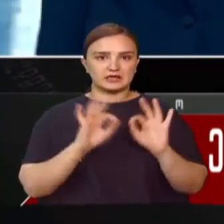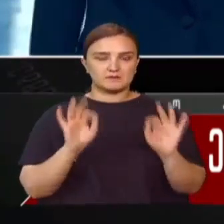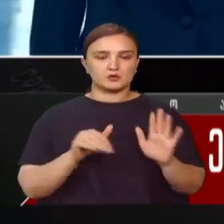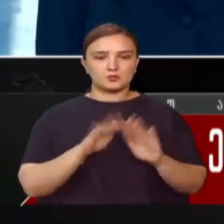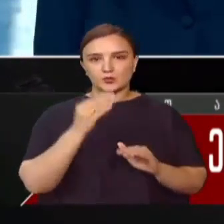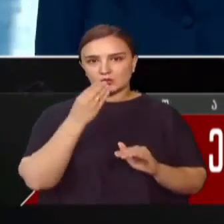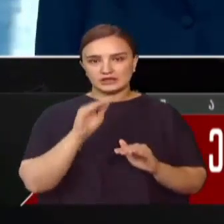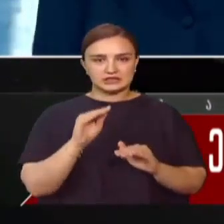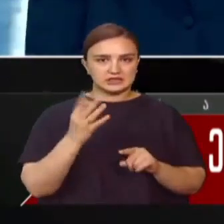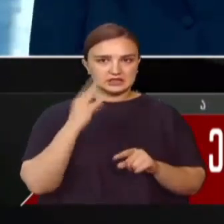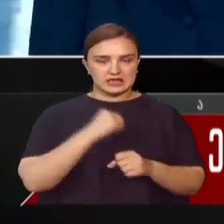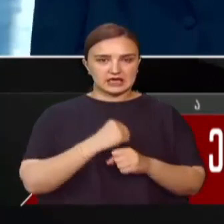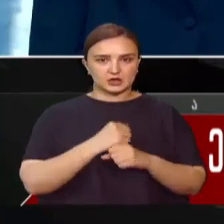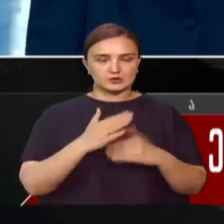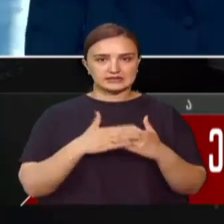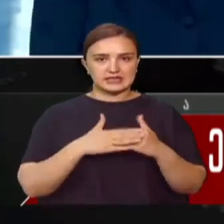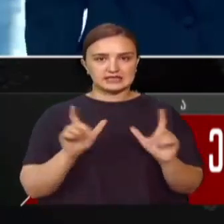უფრო უკეთესად მოახდინოს